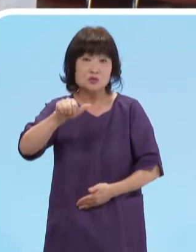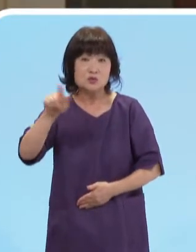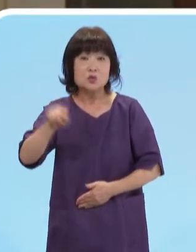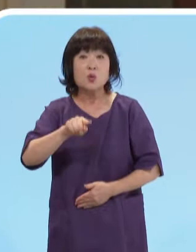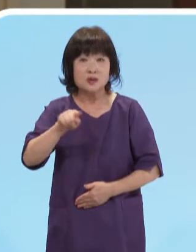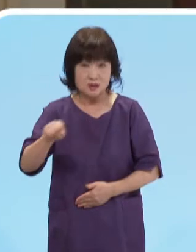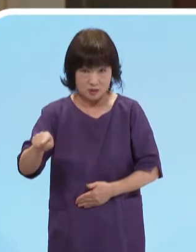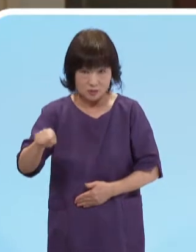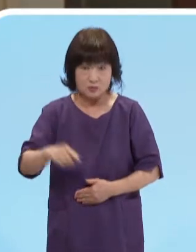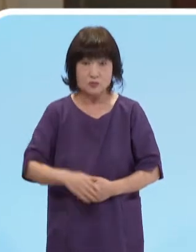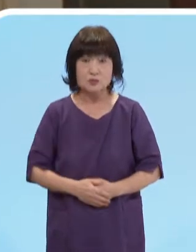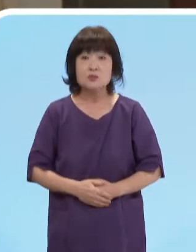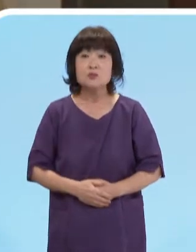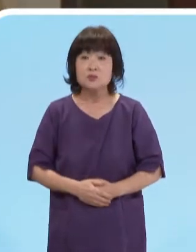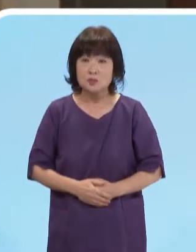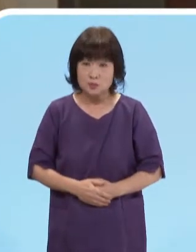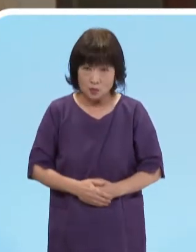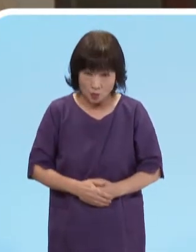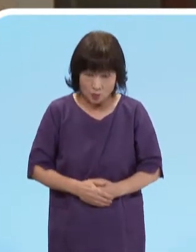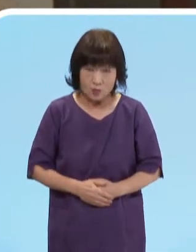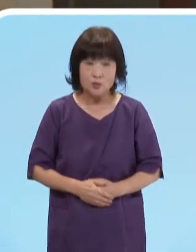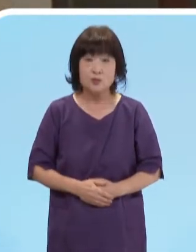9015名。 9000、